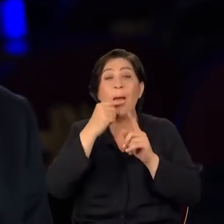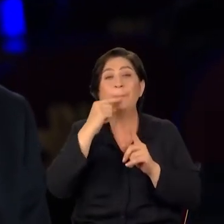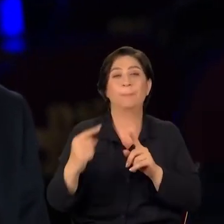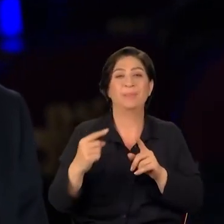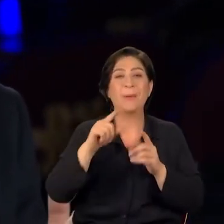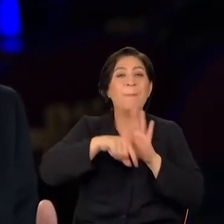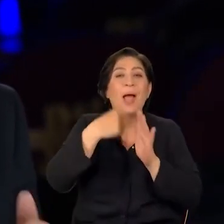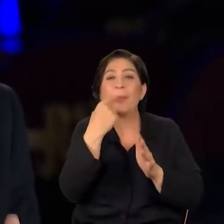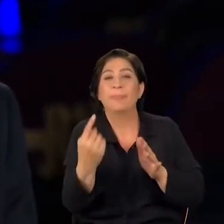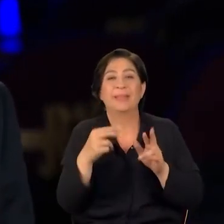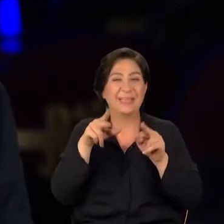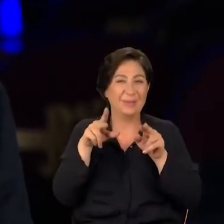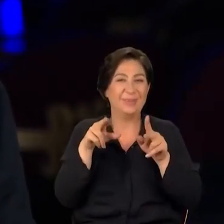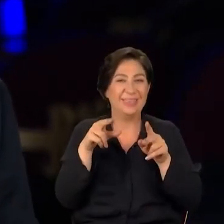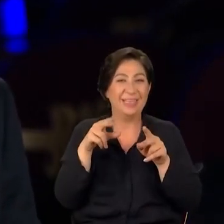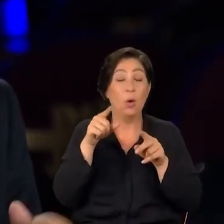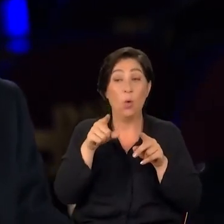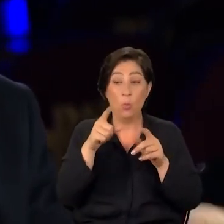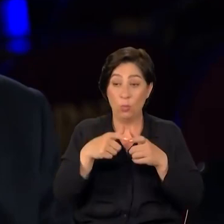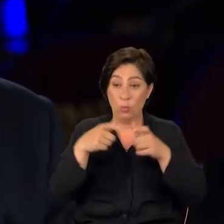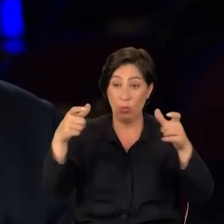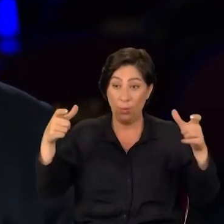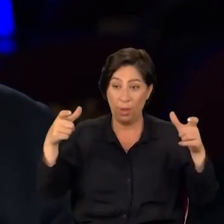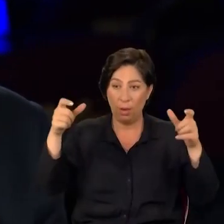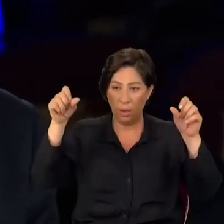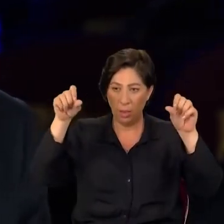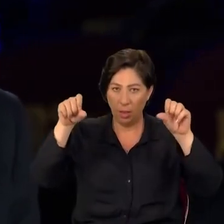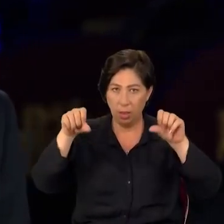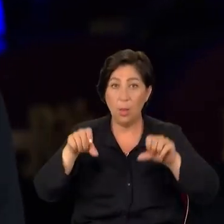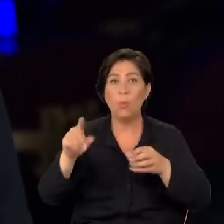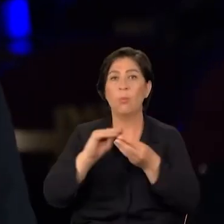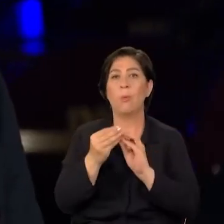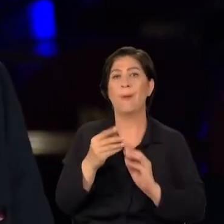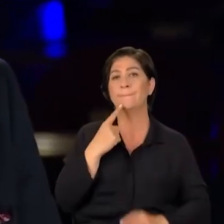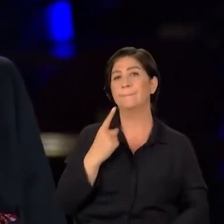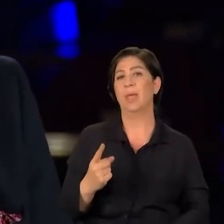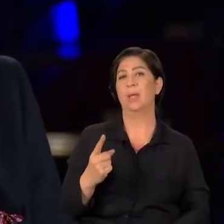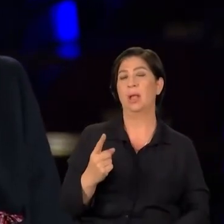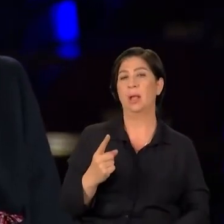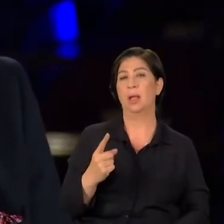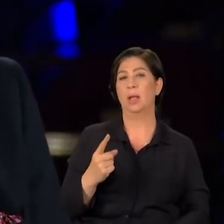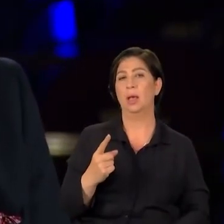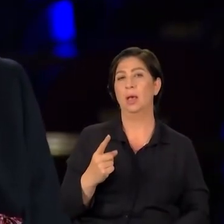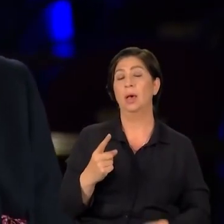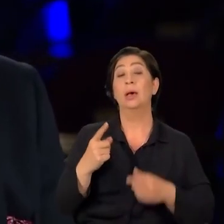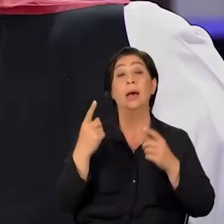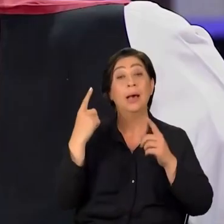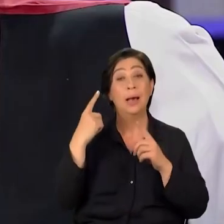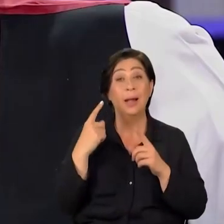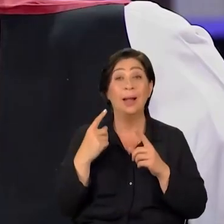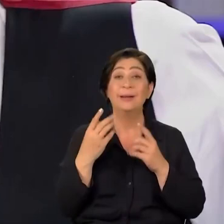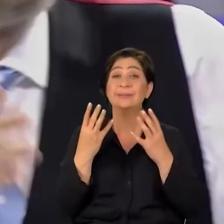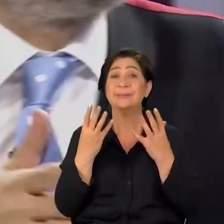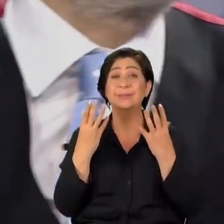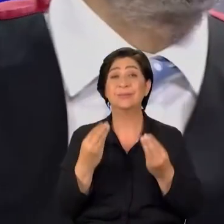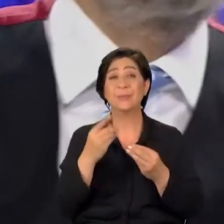yalar diyor. Ama bir kere o büyüme trendi düştüğü zaman bu sefer bu bir problem haline gelmeye başlıyor.